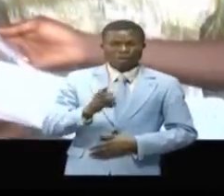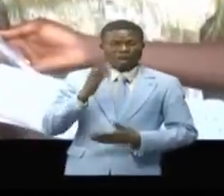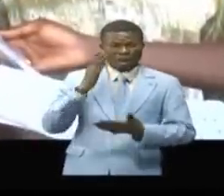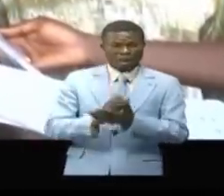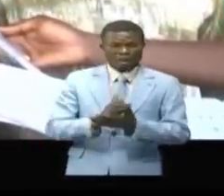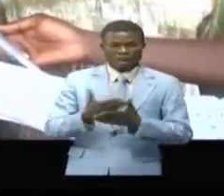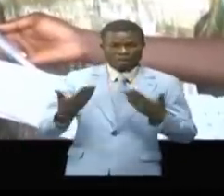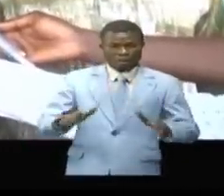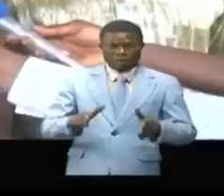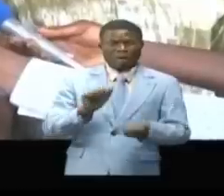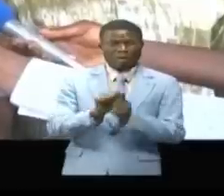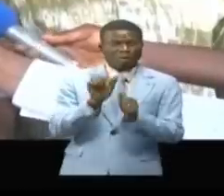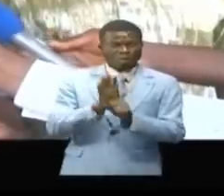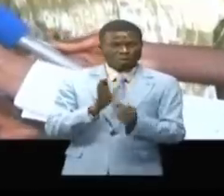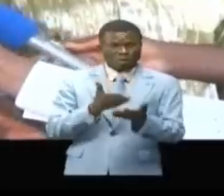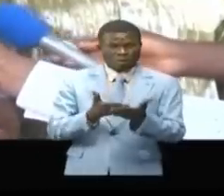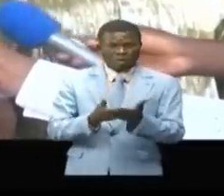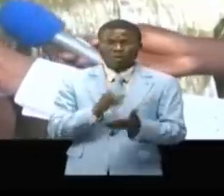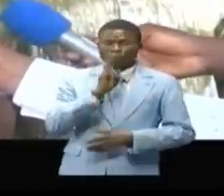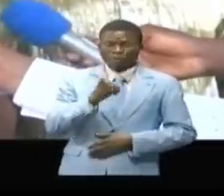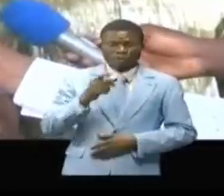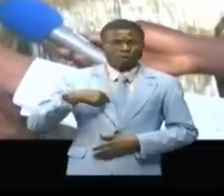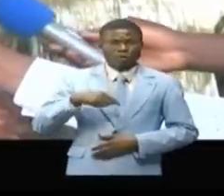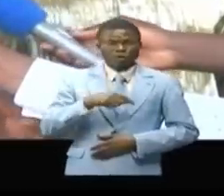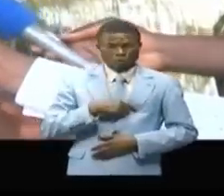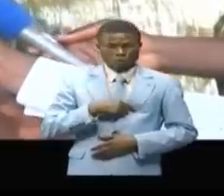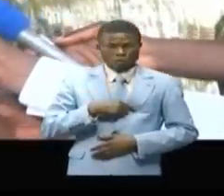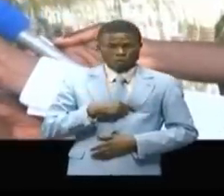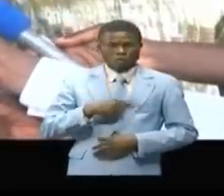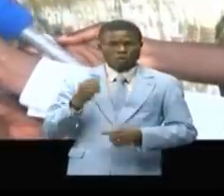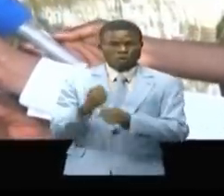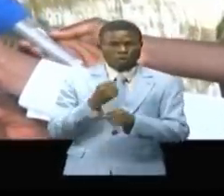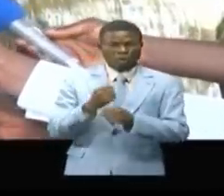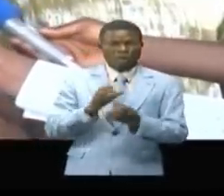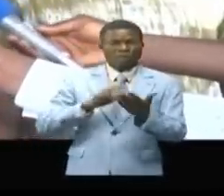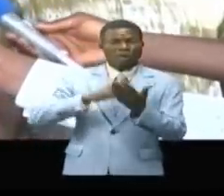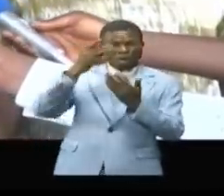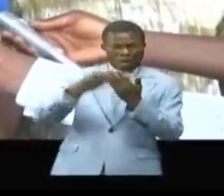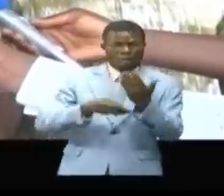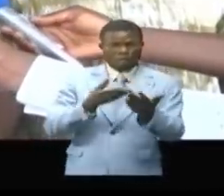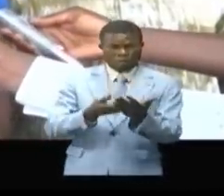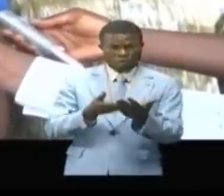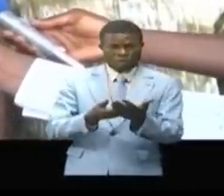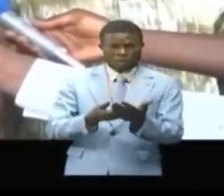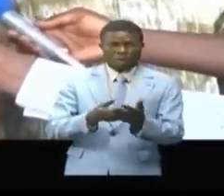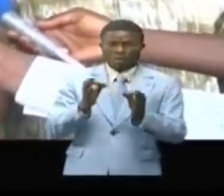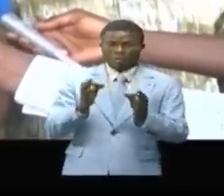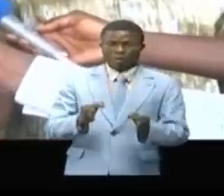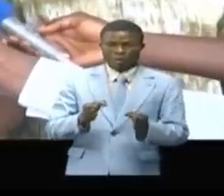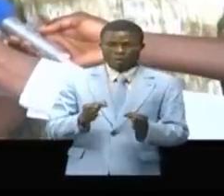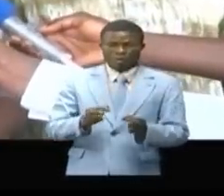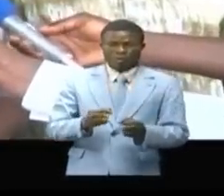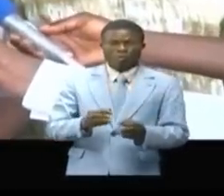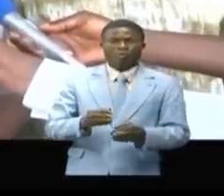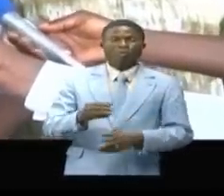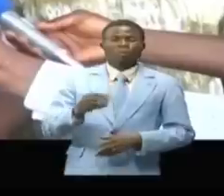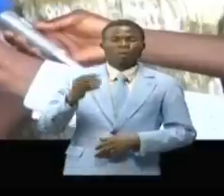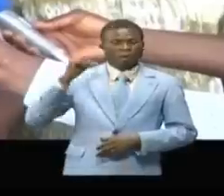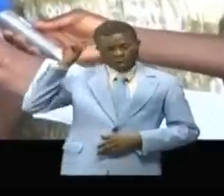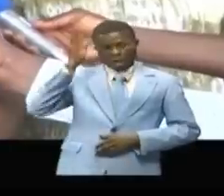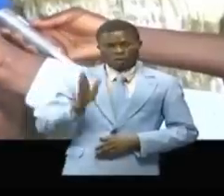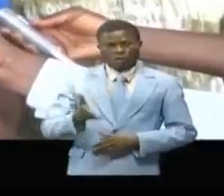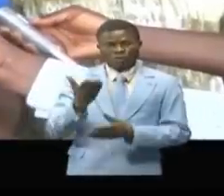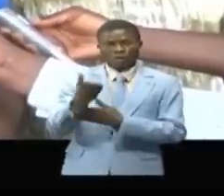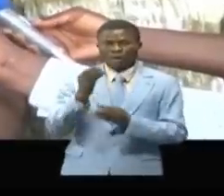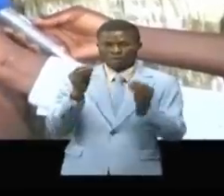pour plusieurs facteurs, ce qui fait que nous nous réunissons en fonction d'un calendrier et comme l'excellence nous a dit tantôt à la